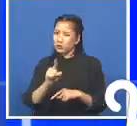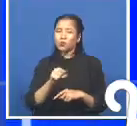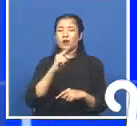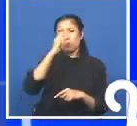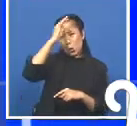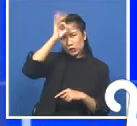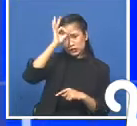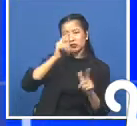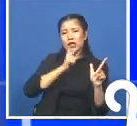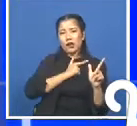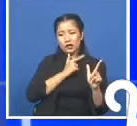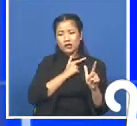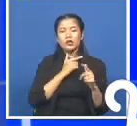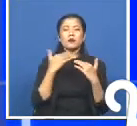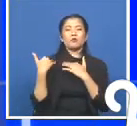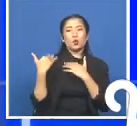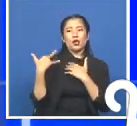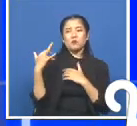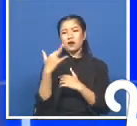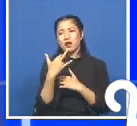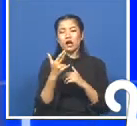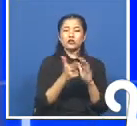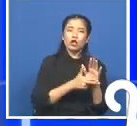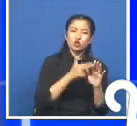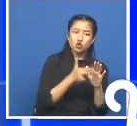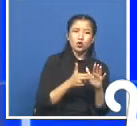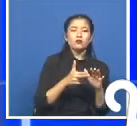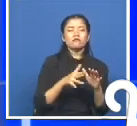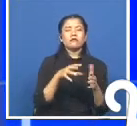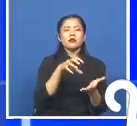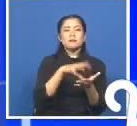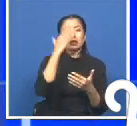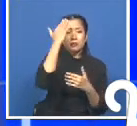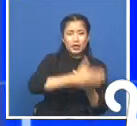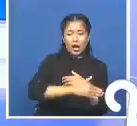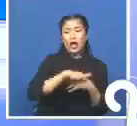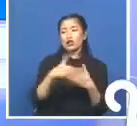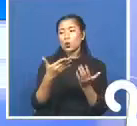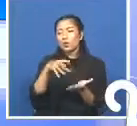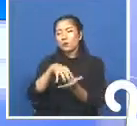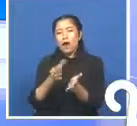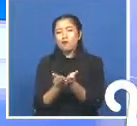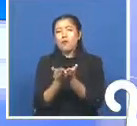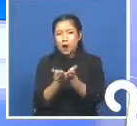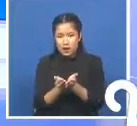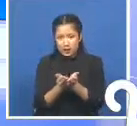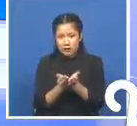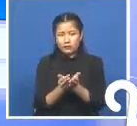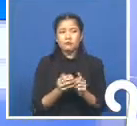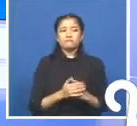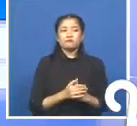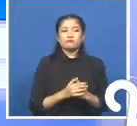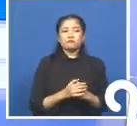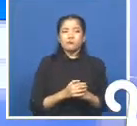kemudian petugas yang bekerja di bandara, stasiun, terminal maupun pelabuhan. Dan juga tak hanya itu, sasaran selanjutnya adalah